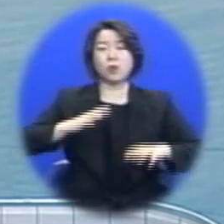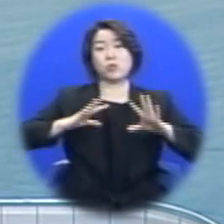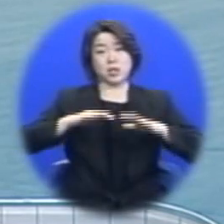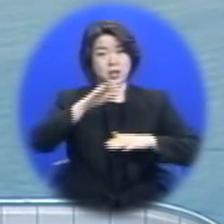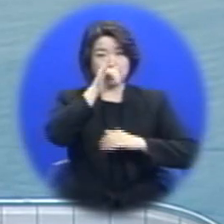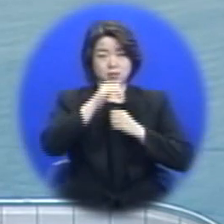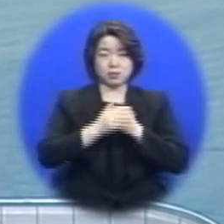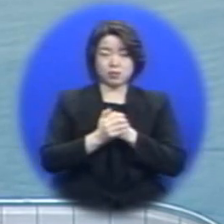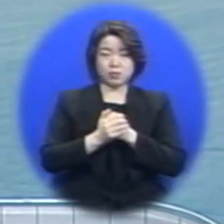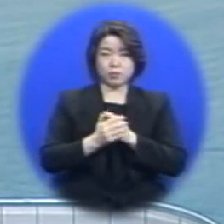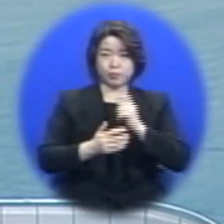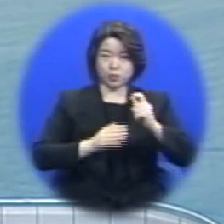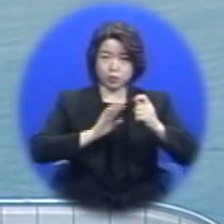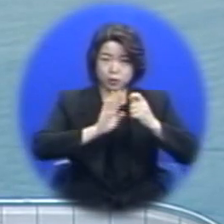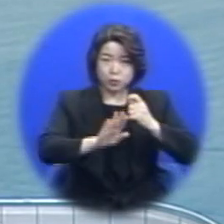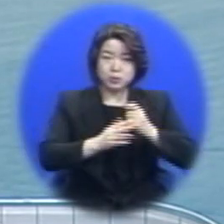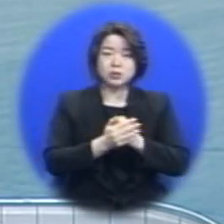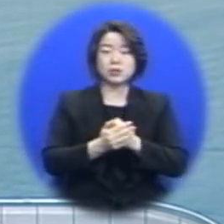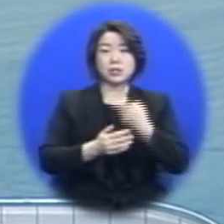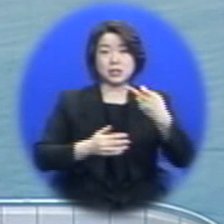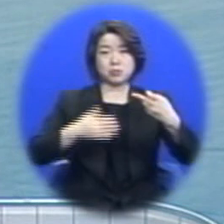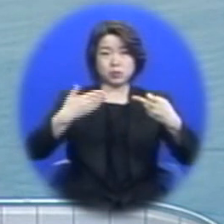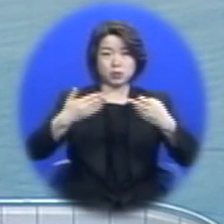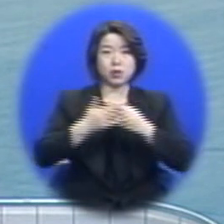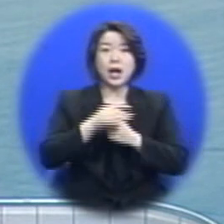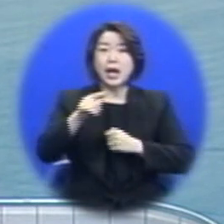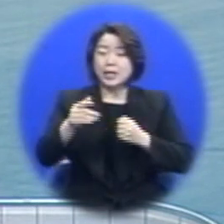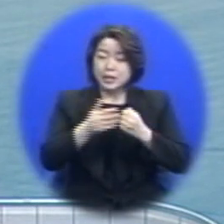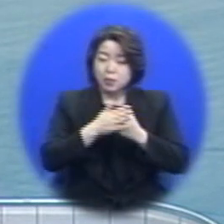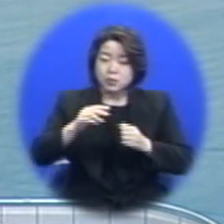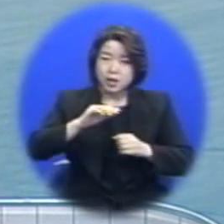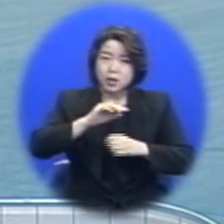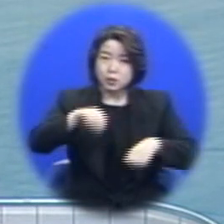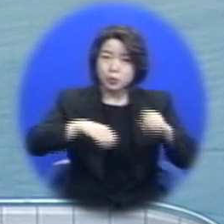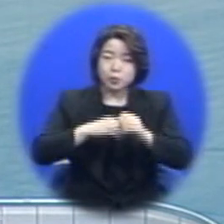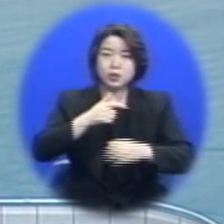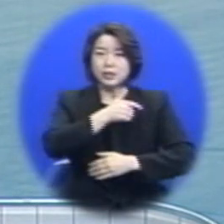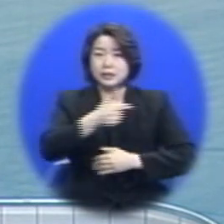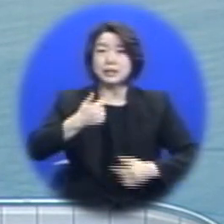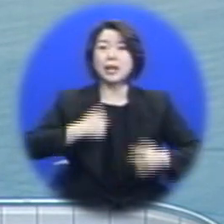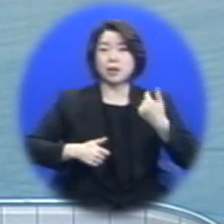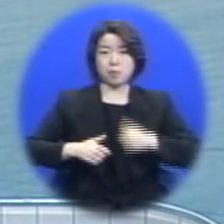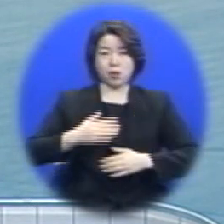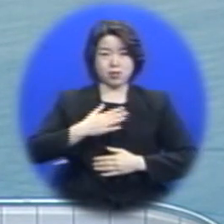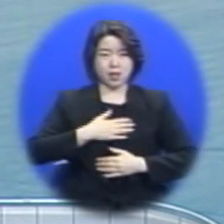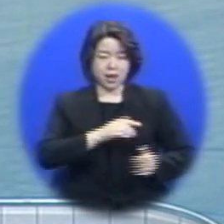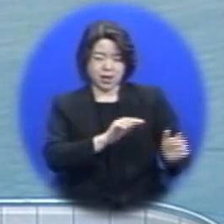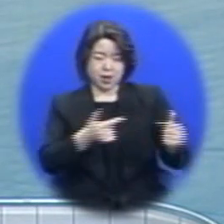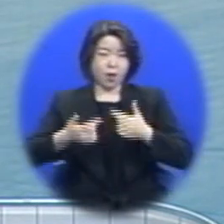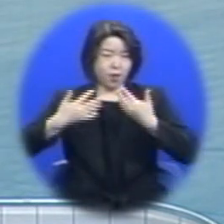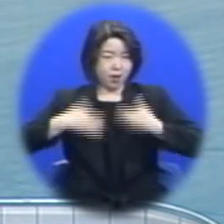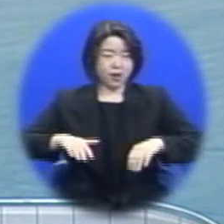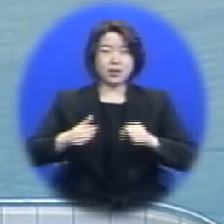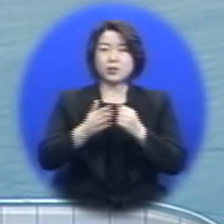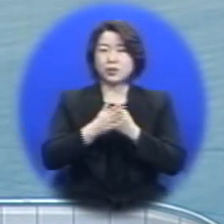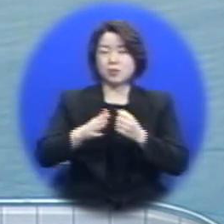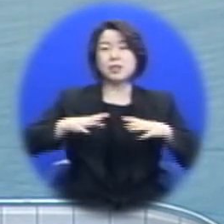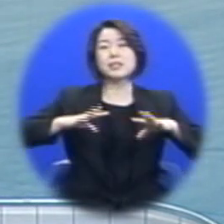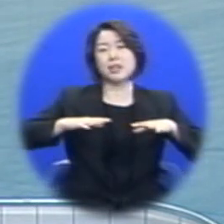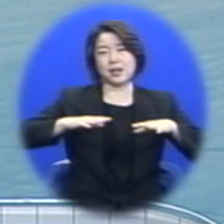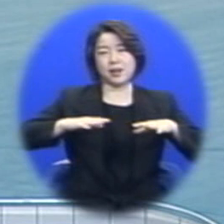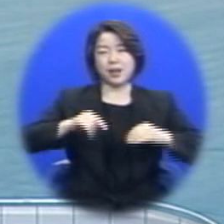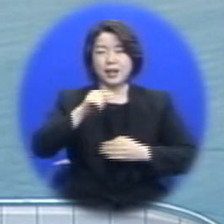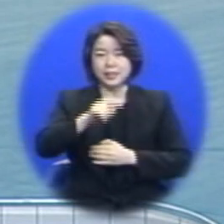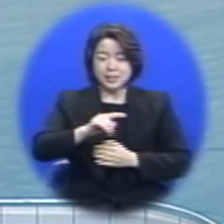고린도후서 12장 9절에 이러므로 도리어 크게 기뻐함으로 나의 여러 약한 것들에 대하여 자랑하리니